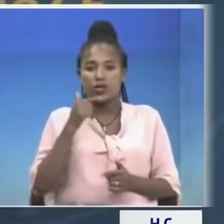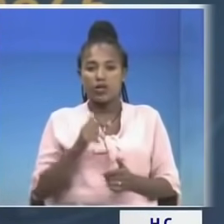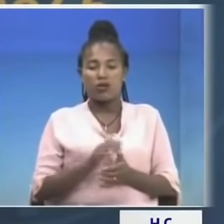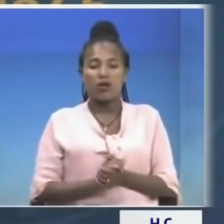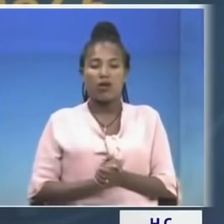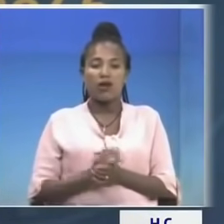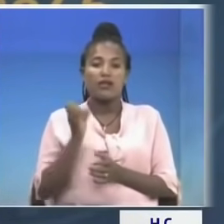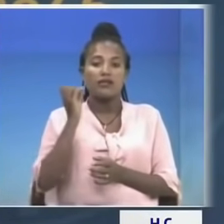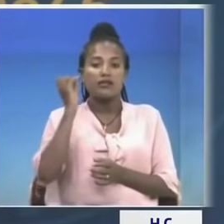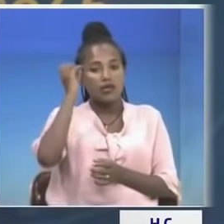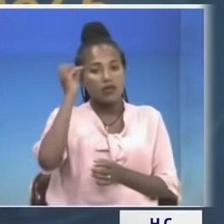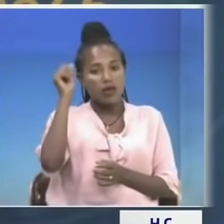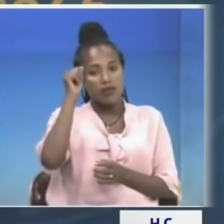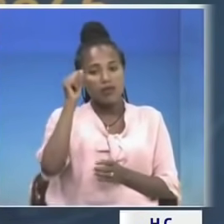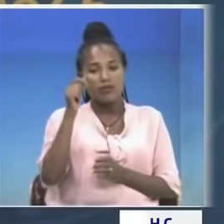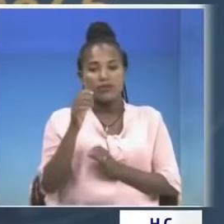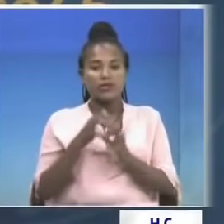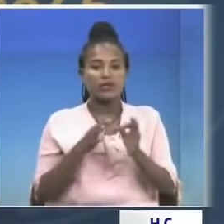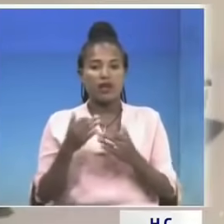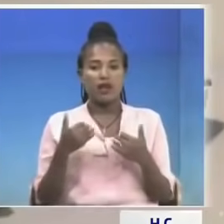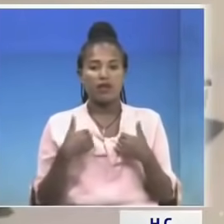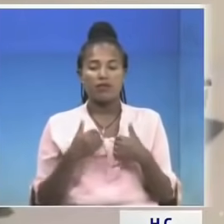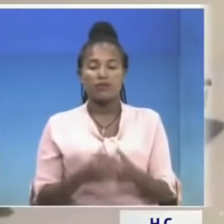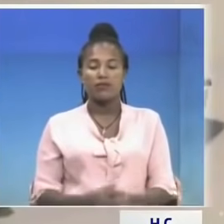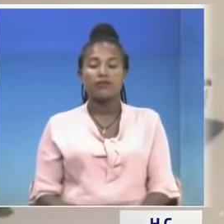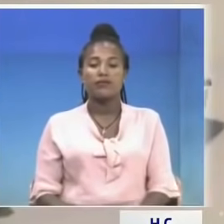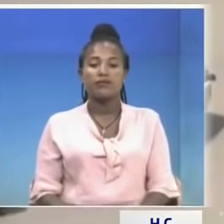አሳስበዋል። ጻድቁ አላምረው ዝርዝር አለው።